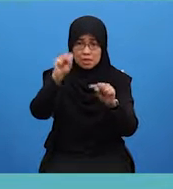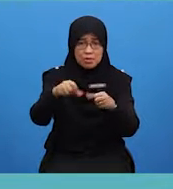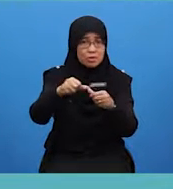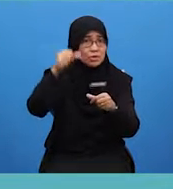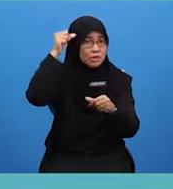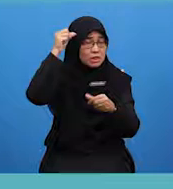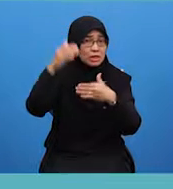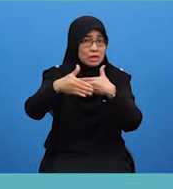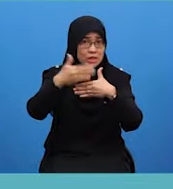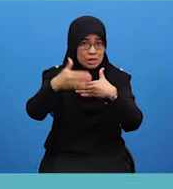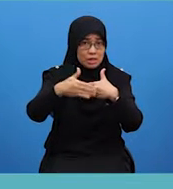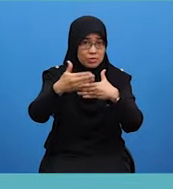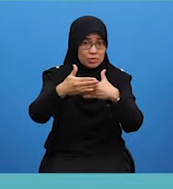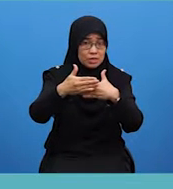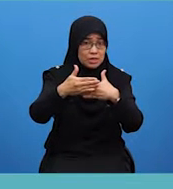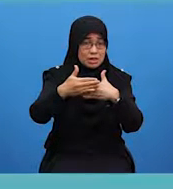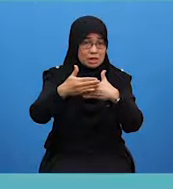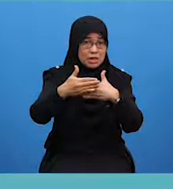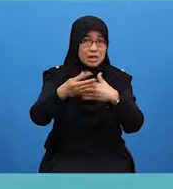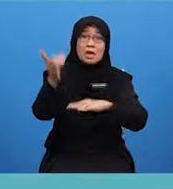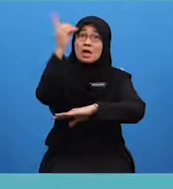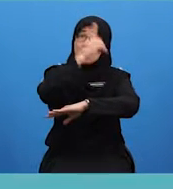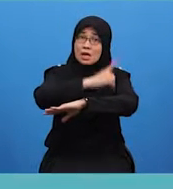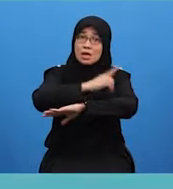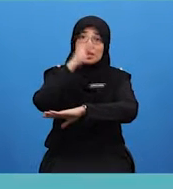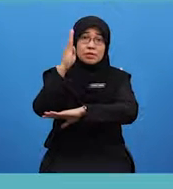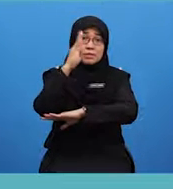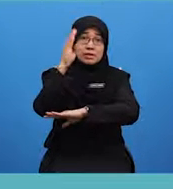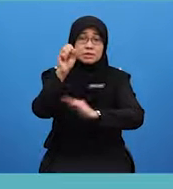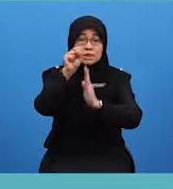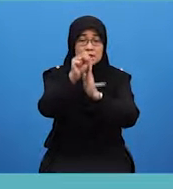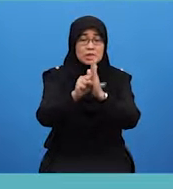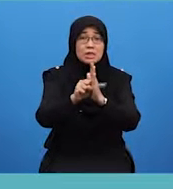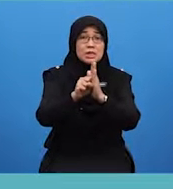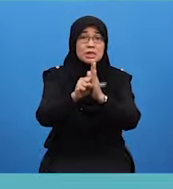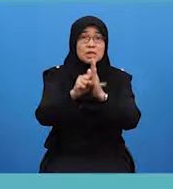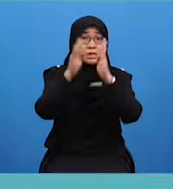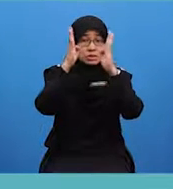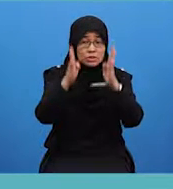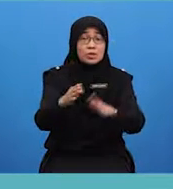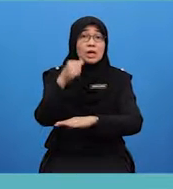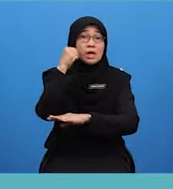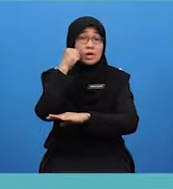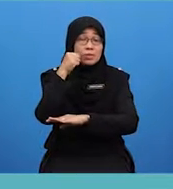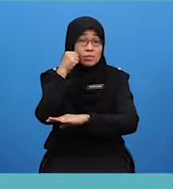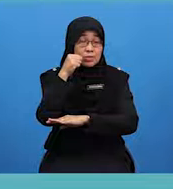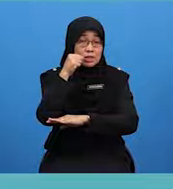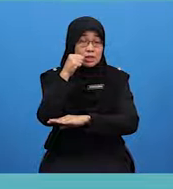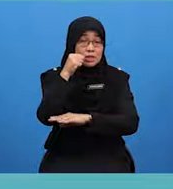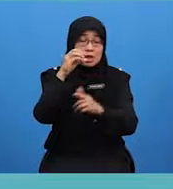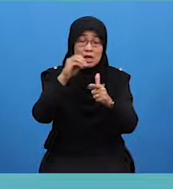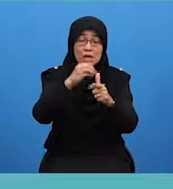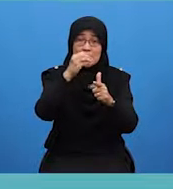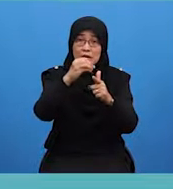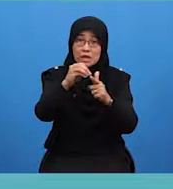menggunakan mnemonik tersebut, iaitu hari biasa, seseorang, perempuan, atau